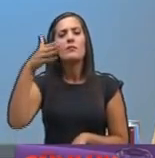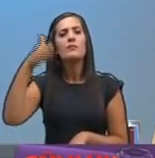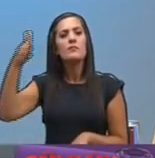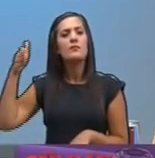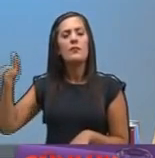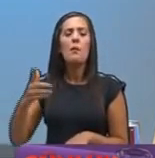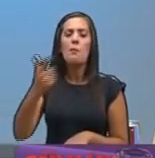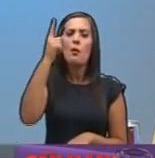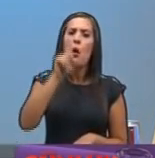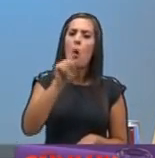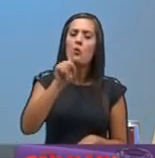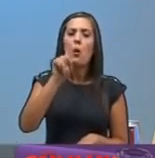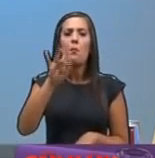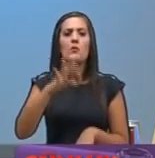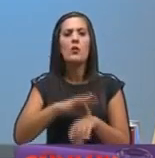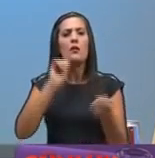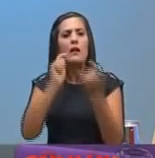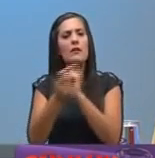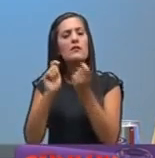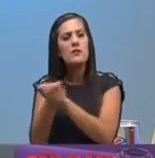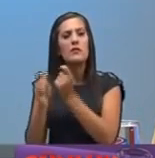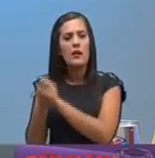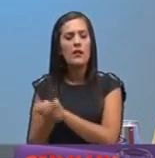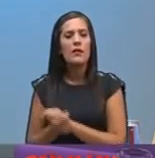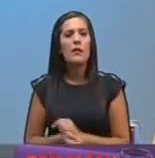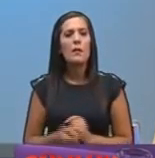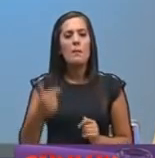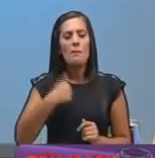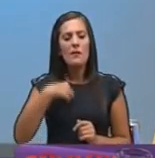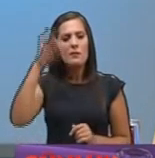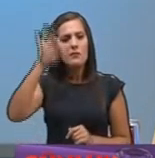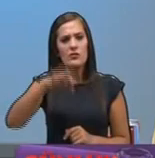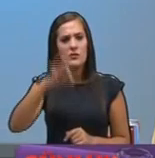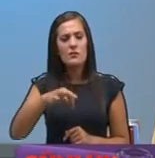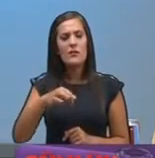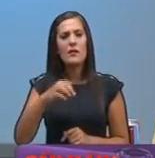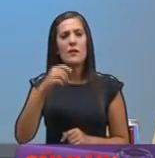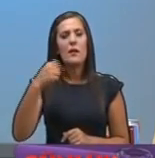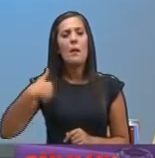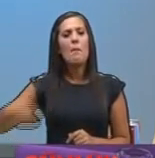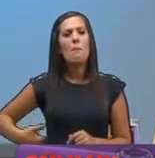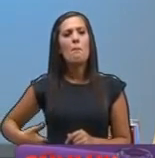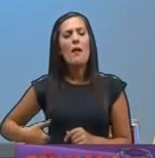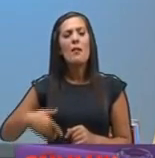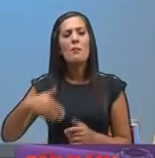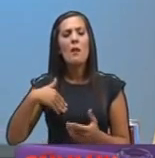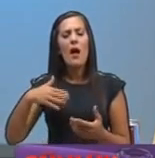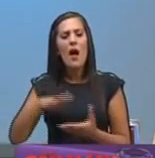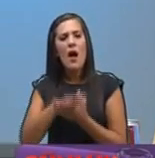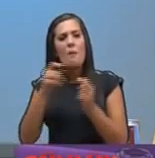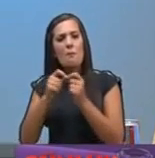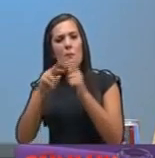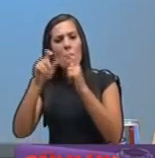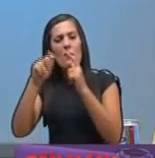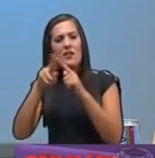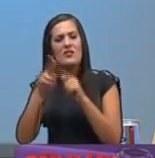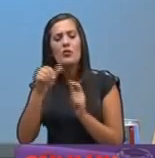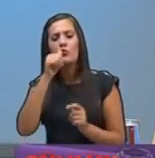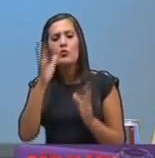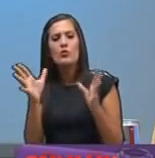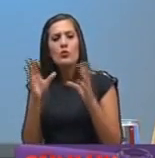Belki 10-15 doktor değiştirdim. Benim şimdi belim bir yana kaymış gibi oldu. Bacağımda da sıvı toplanması